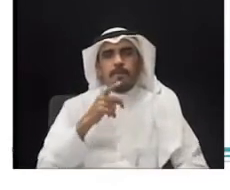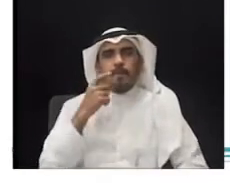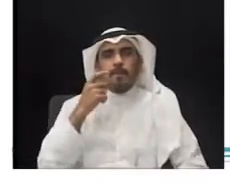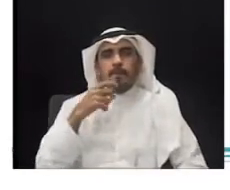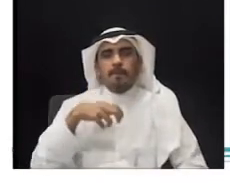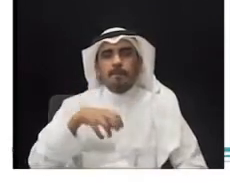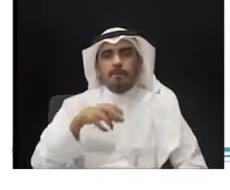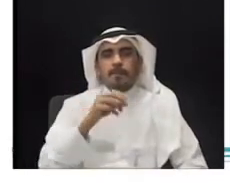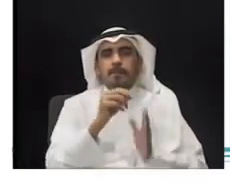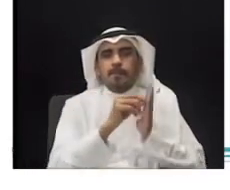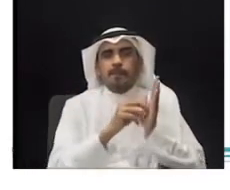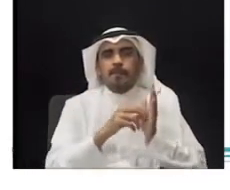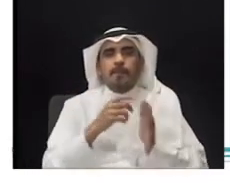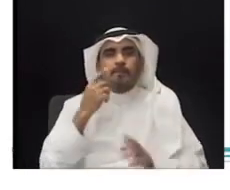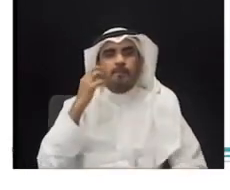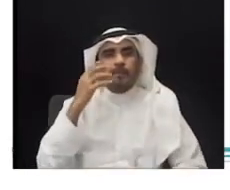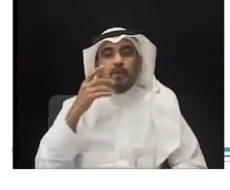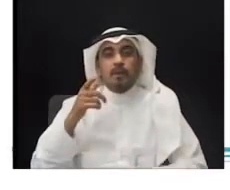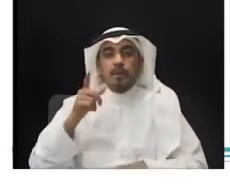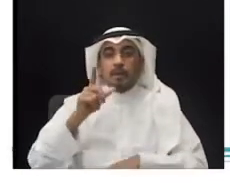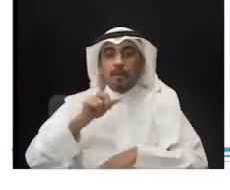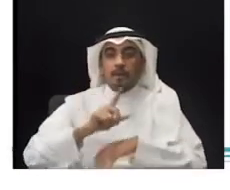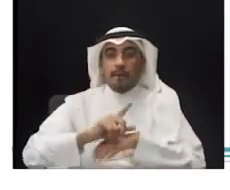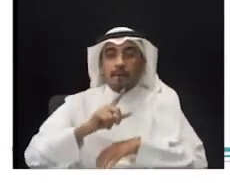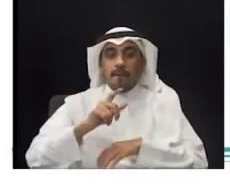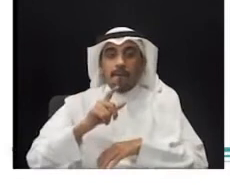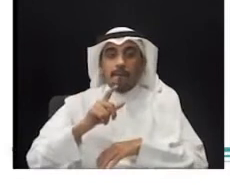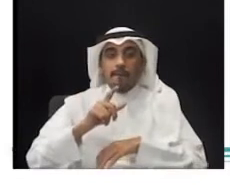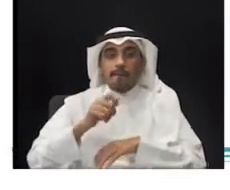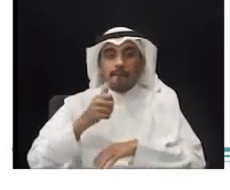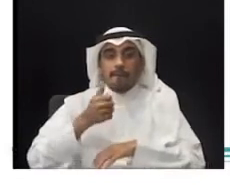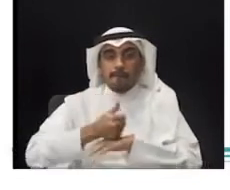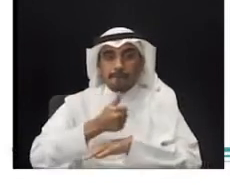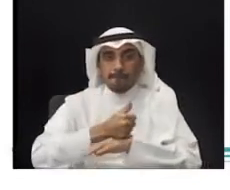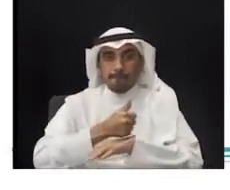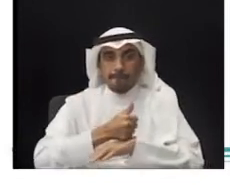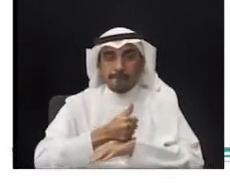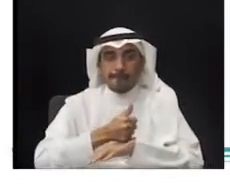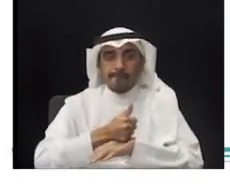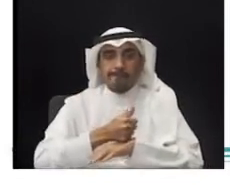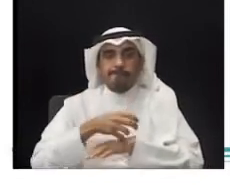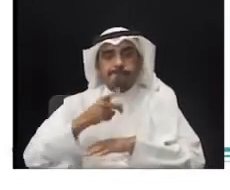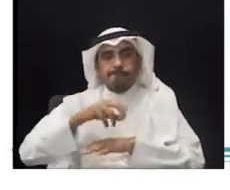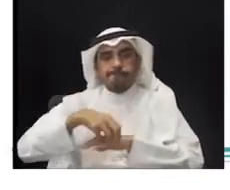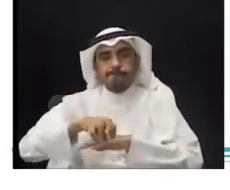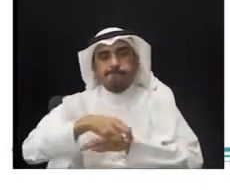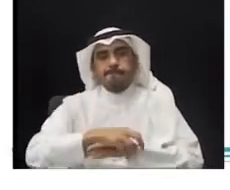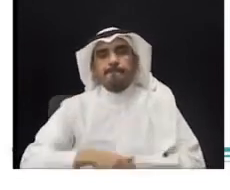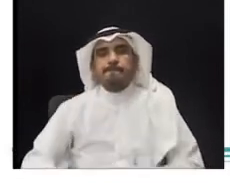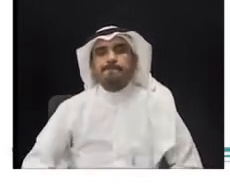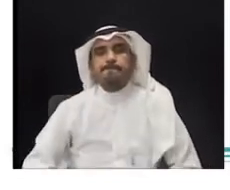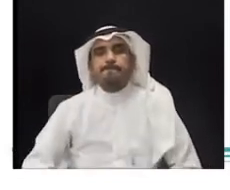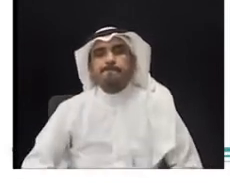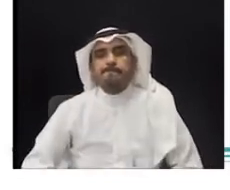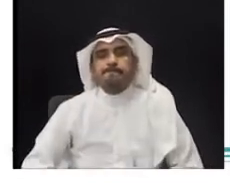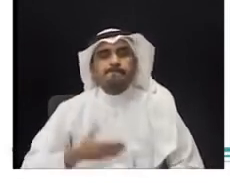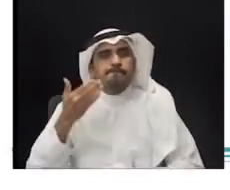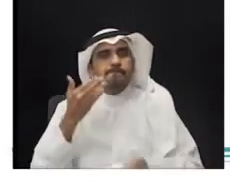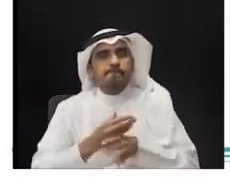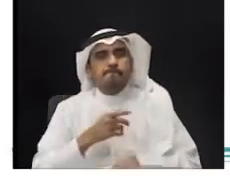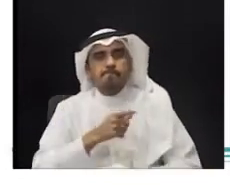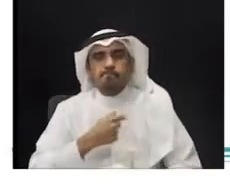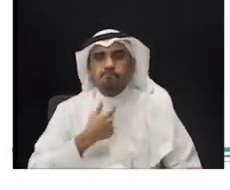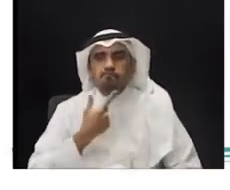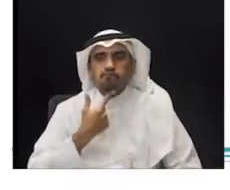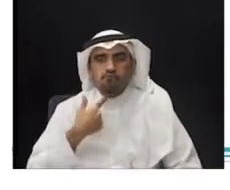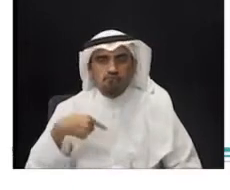فقرة سنجد فكرة أساسية أو فكرة متفرعة من فكرة أساسية سبقتها.